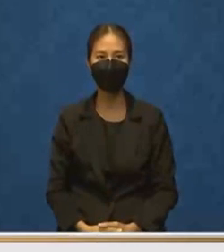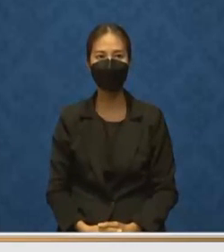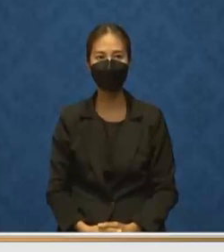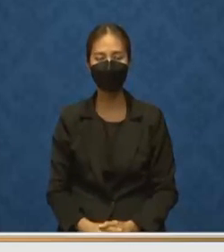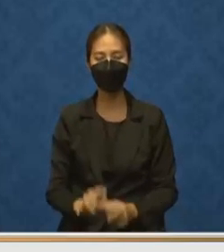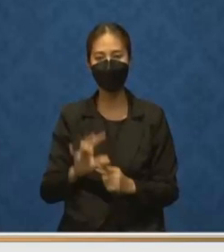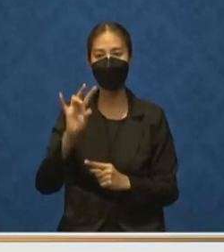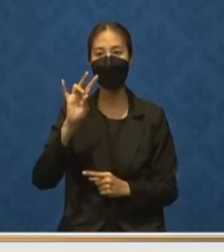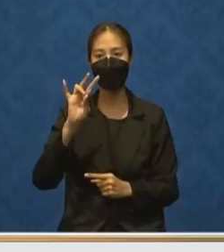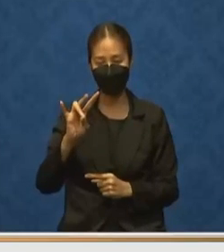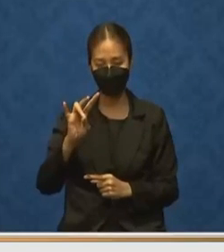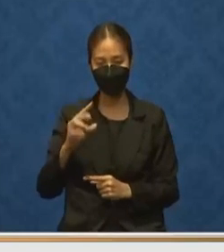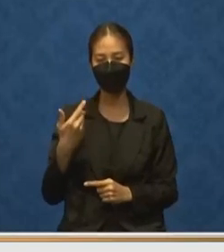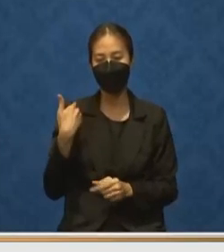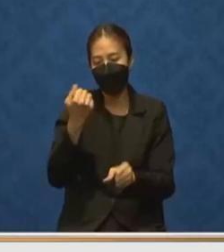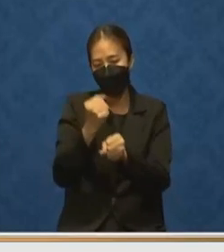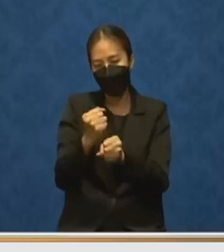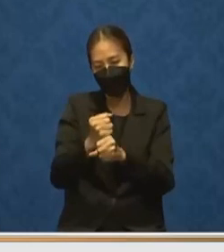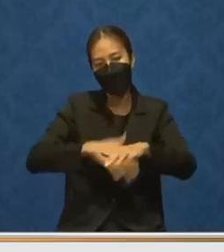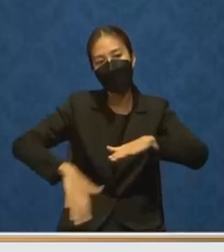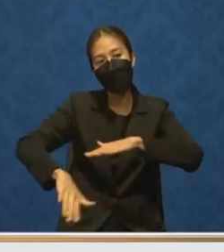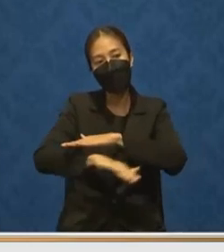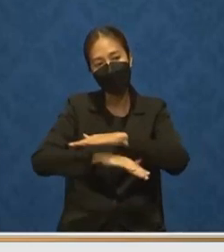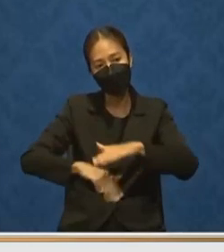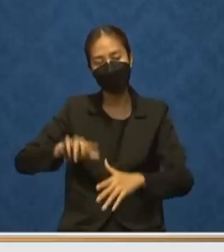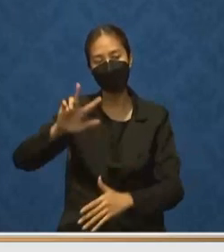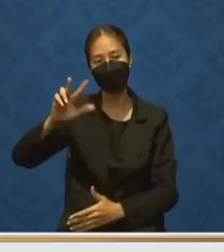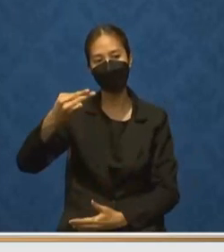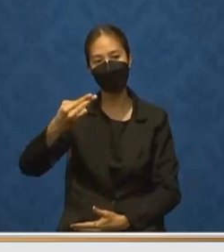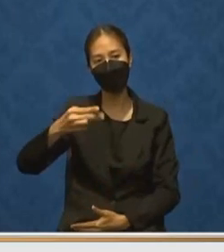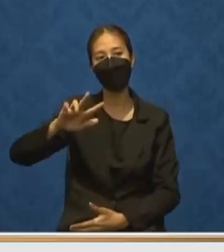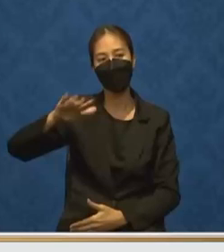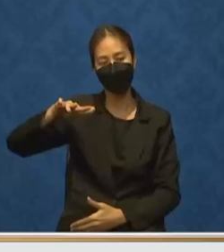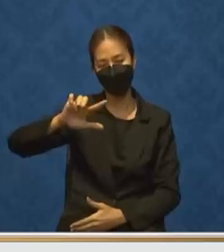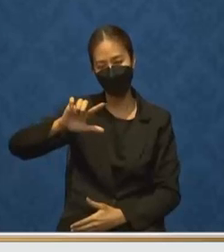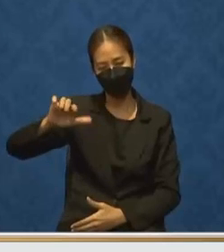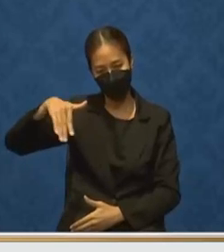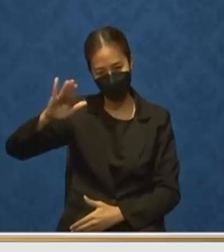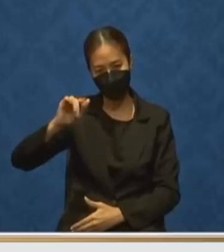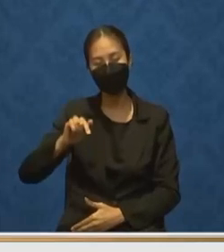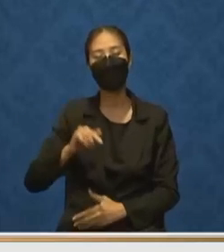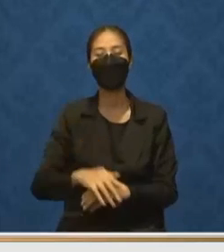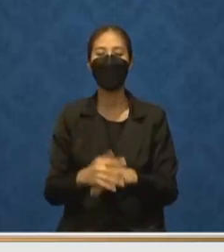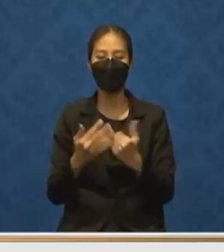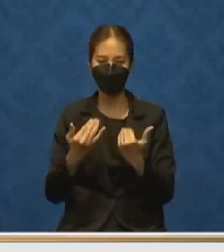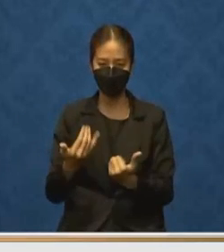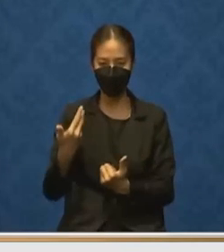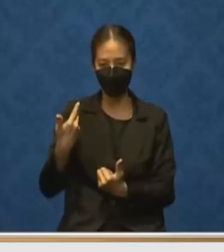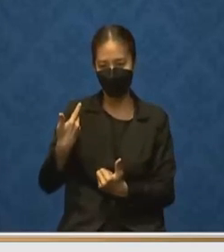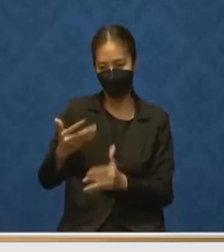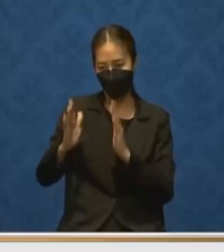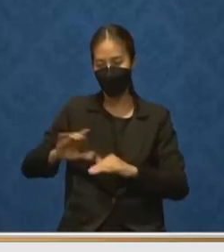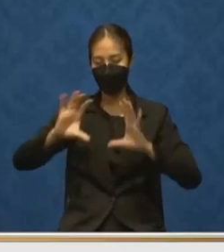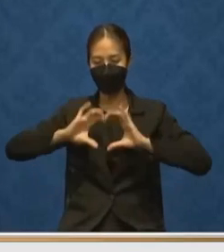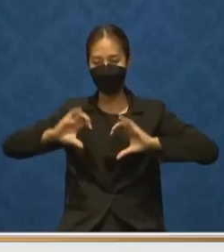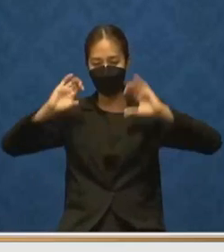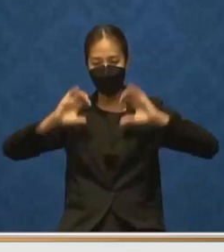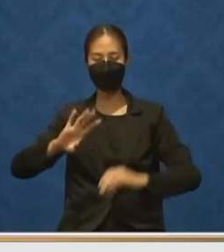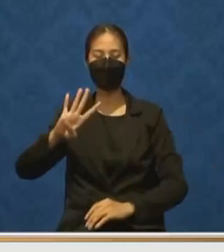7. การดำเนินงานภารกิจพื้นฐานงบประมาณ 35,057.3 ล้านบาทและค่าใช้จ่ายบุคลากรภาครัฐงบประมาณ